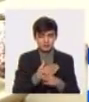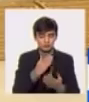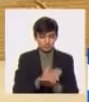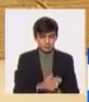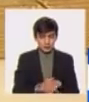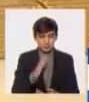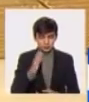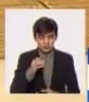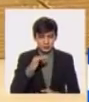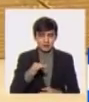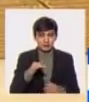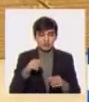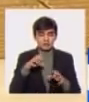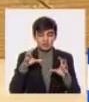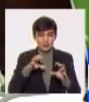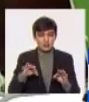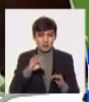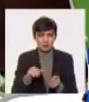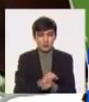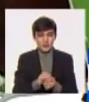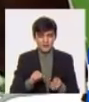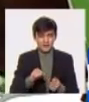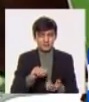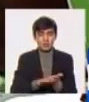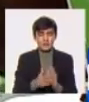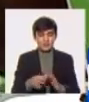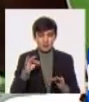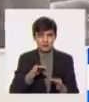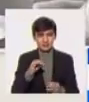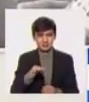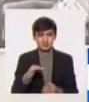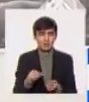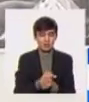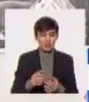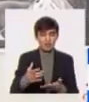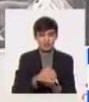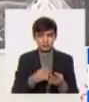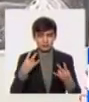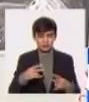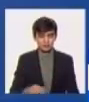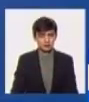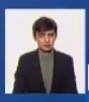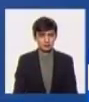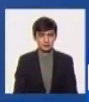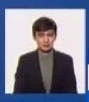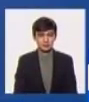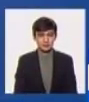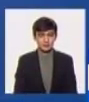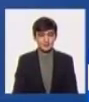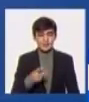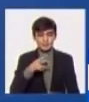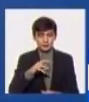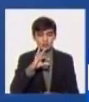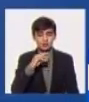по гражданско-правовым договорам. Больше не нужно собирать документы, подтверждающие потерю доходов. Для